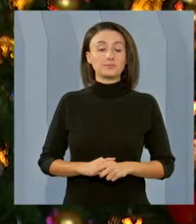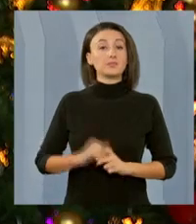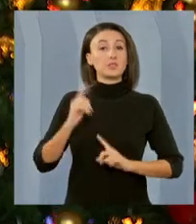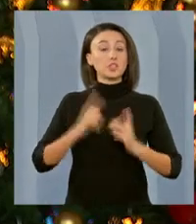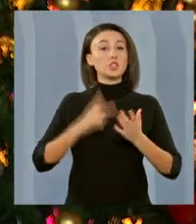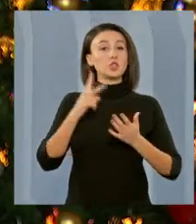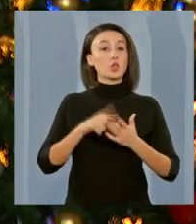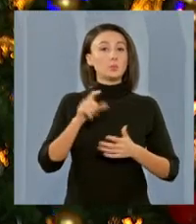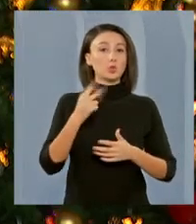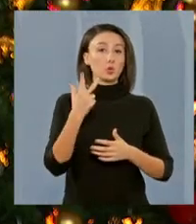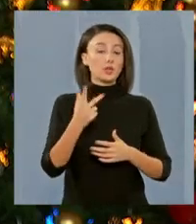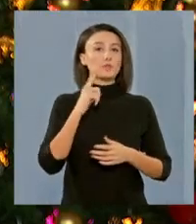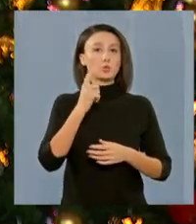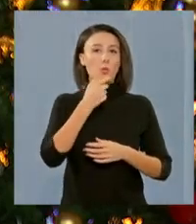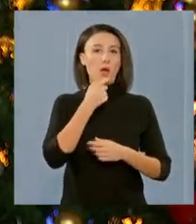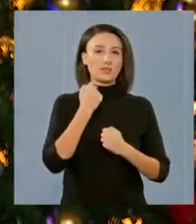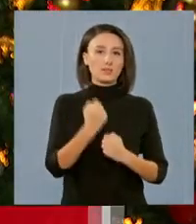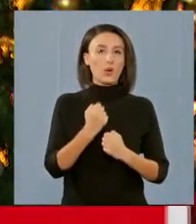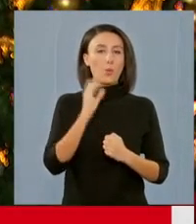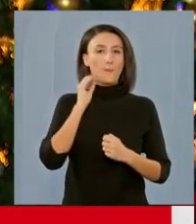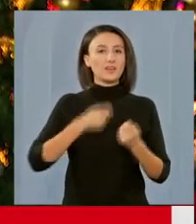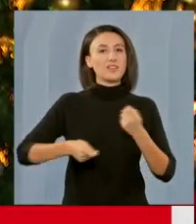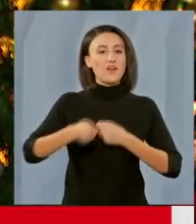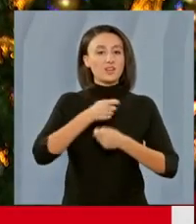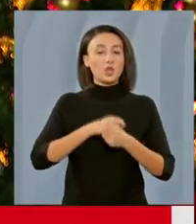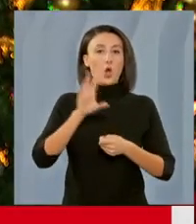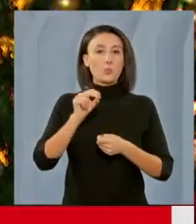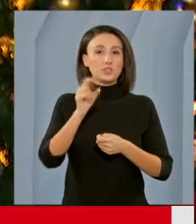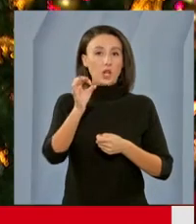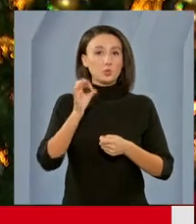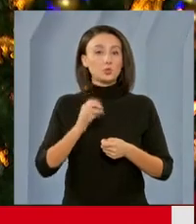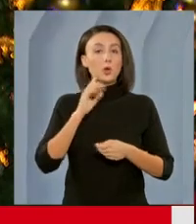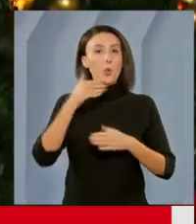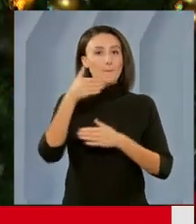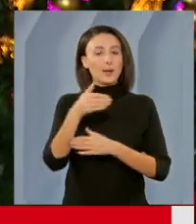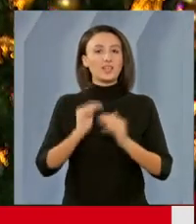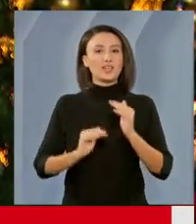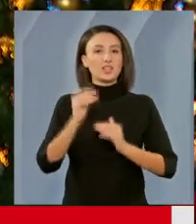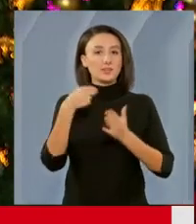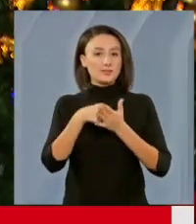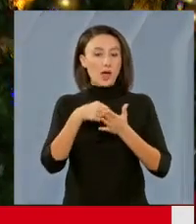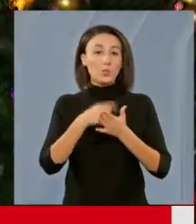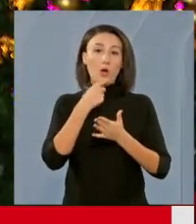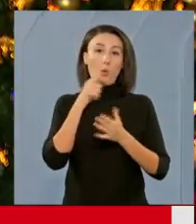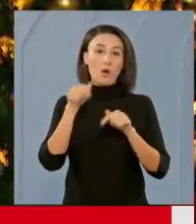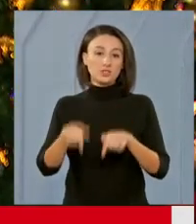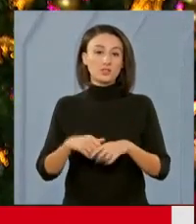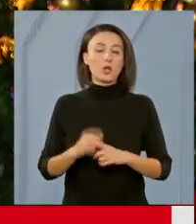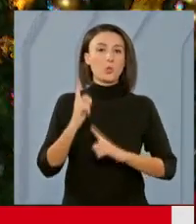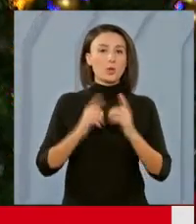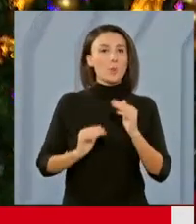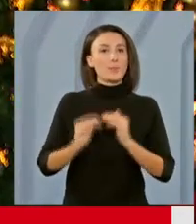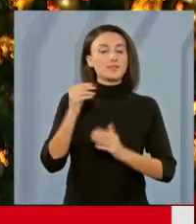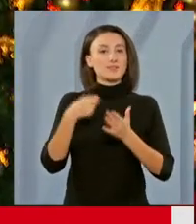Deși 2023 a fost un an greu pentru oamenii de afaceri, 80% dintre companii au avut creșteri salariale anul acesta. Unii au